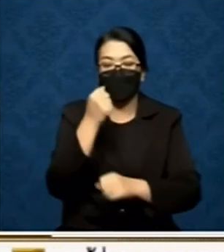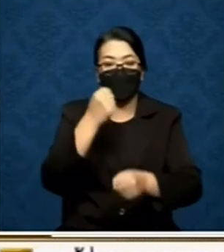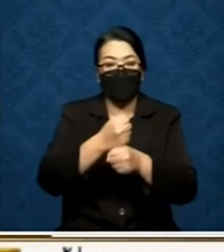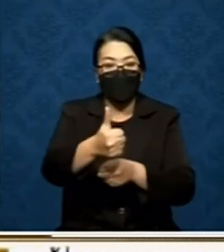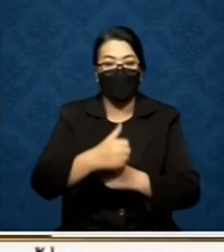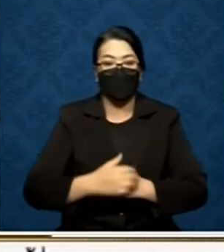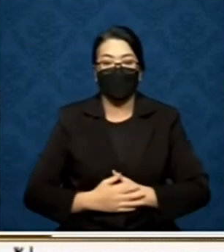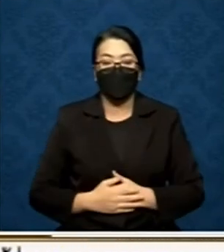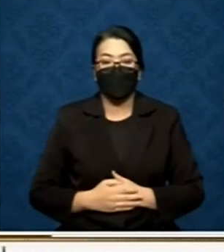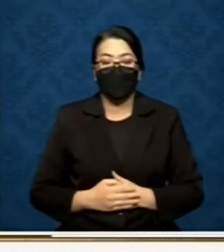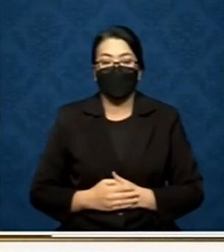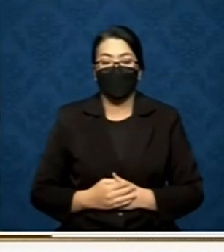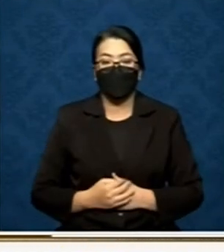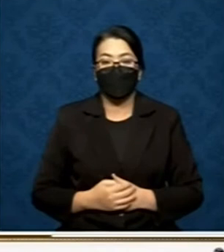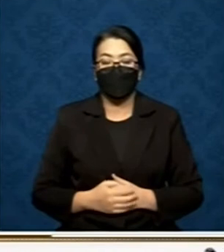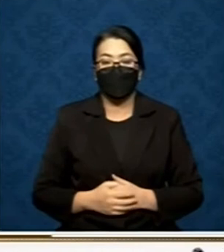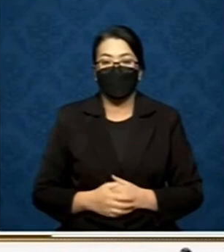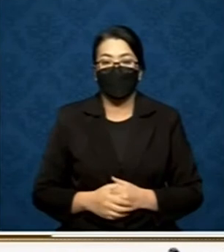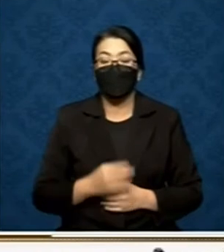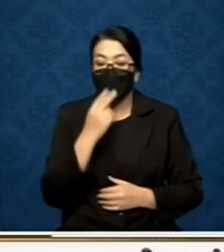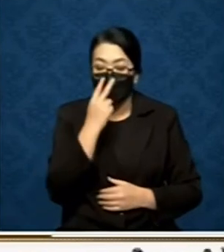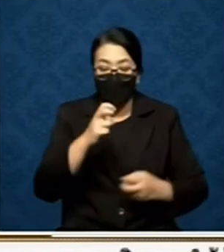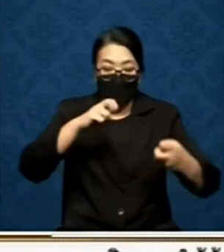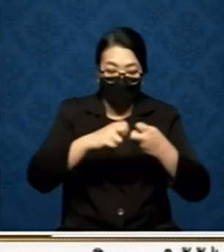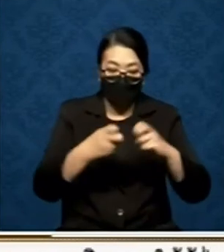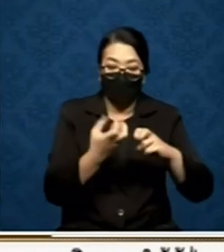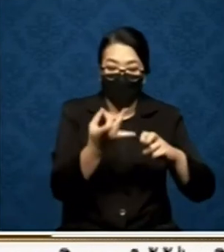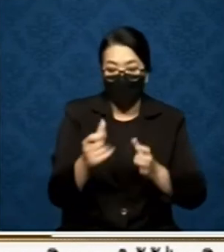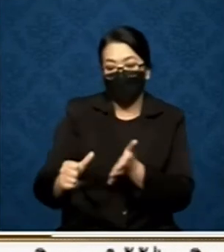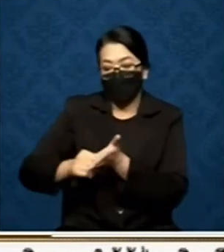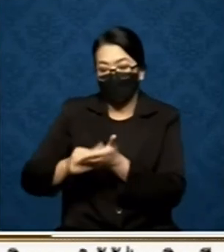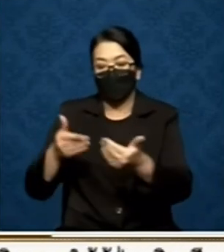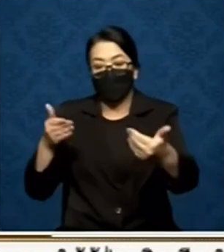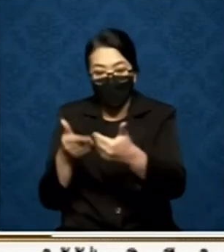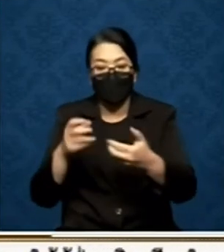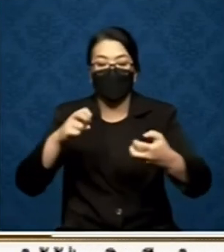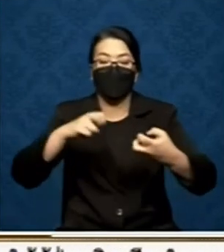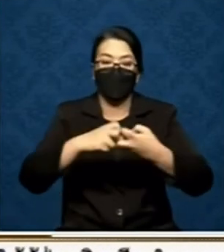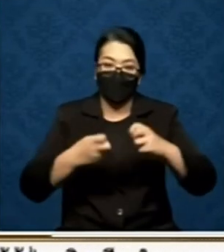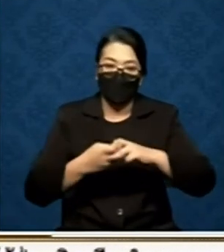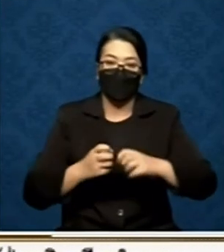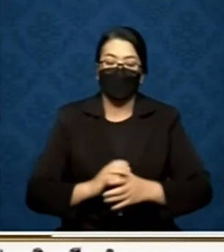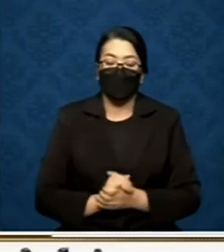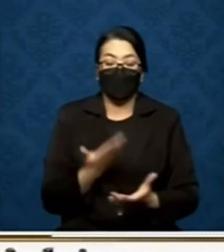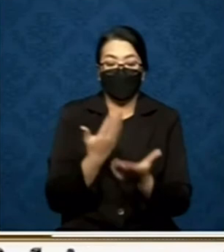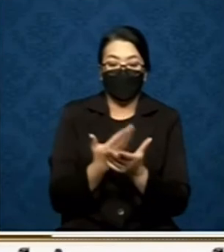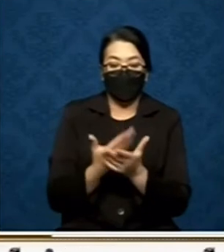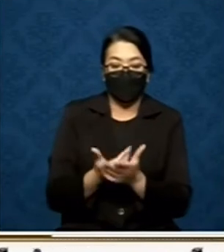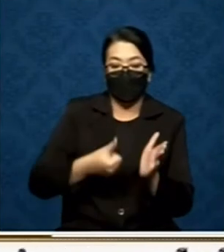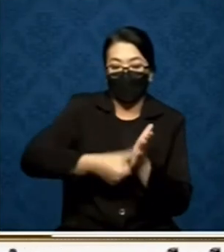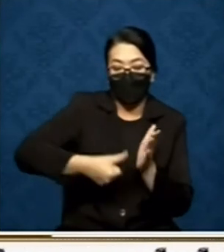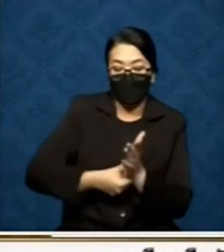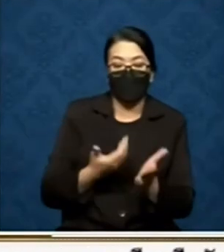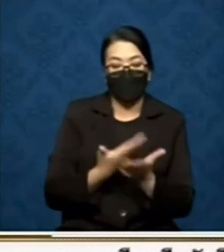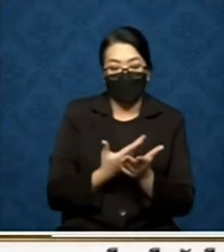มันจะได้กล่าวให้ถูกที่คันการใช้ก็ประมาณซึ่งเป็นเงินภาษีคอมพิวเตอร์มาชนของเขาก็จะได้มาเกิดประโยชน์อย่างเต็ม